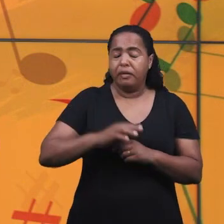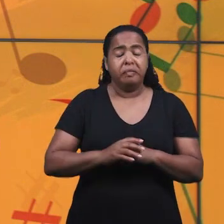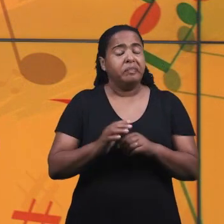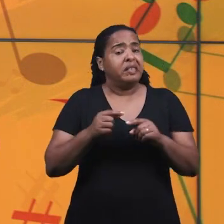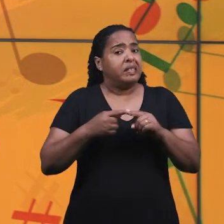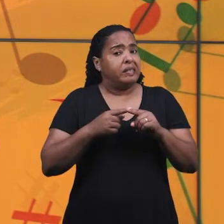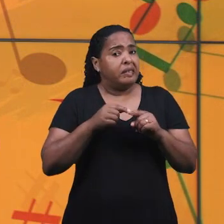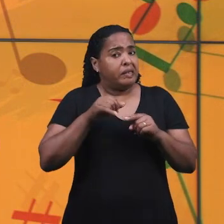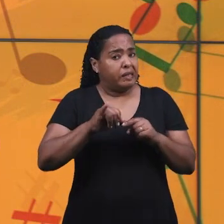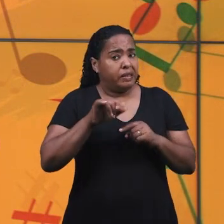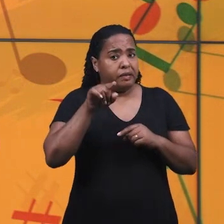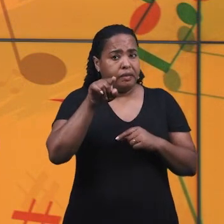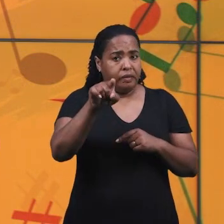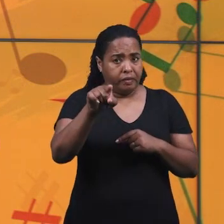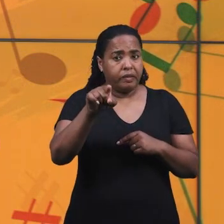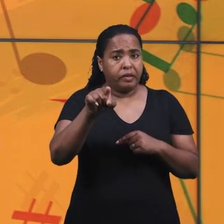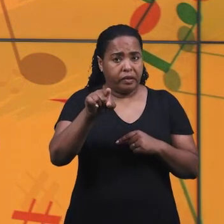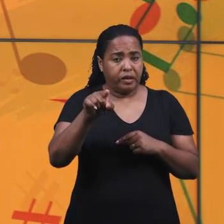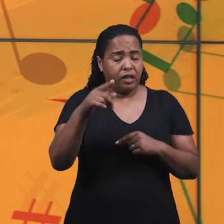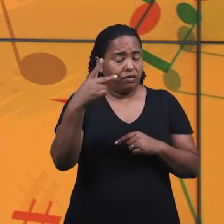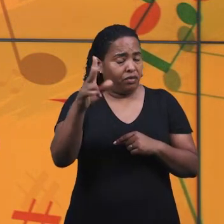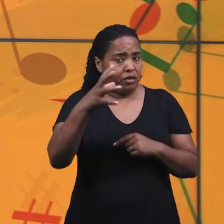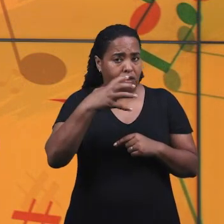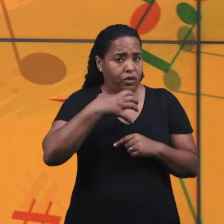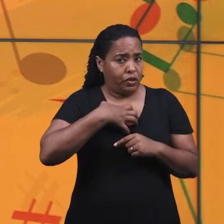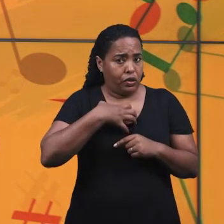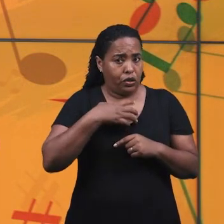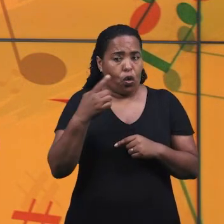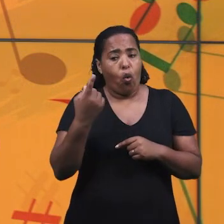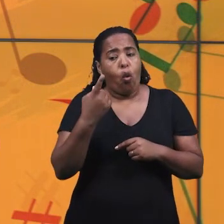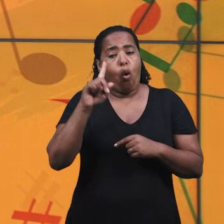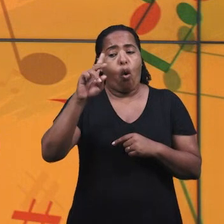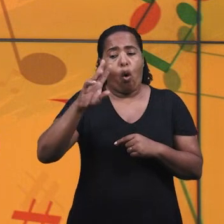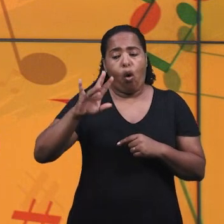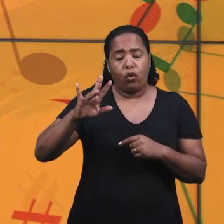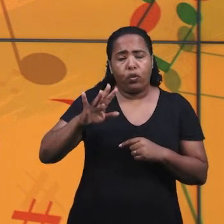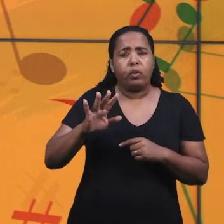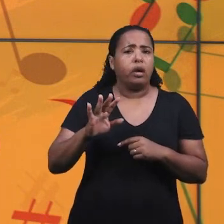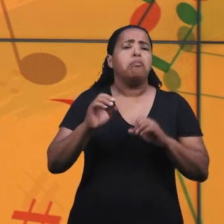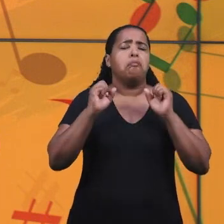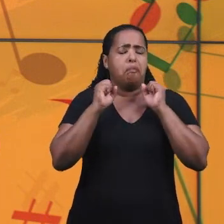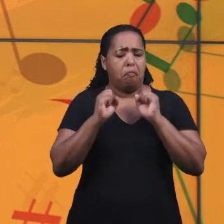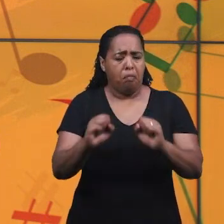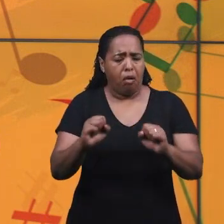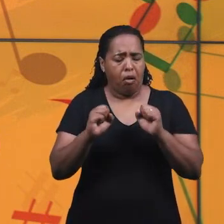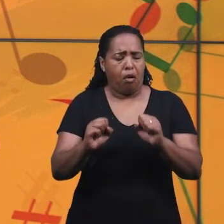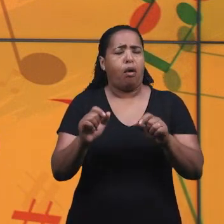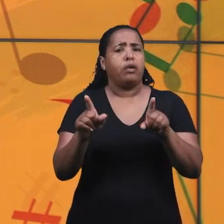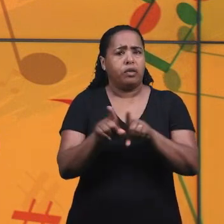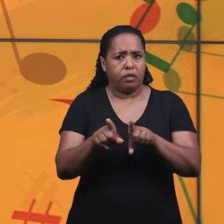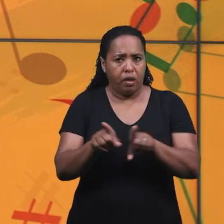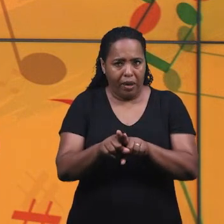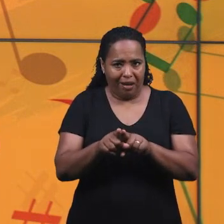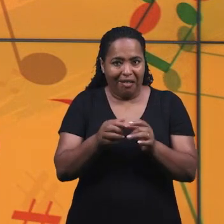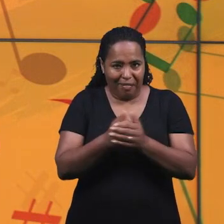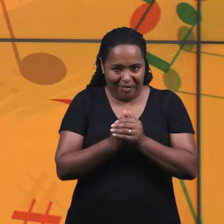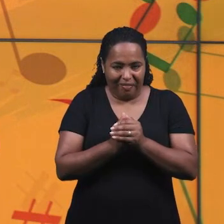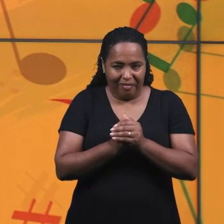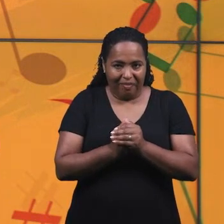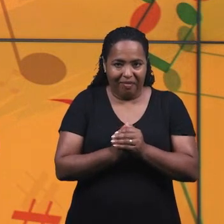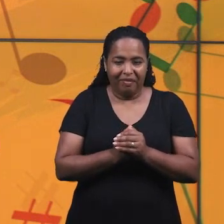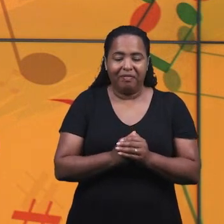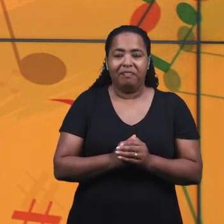c'est pour simplifier. Mais si vous voulez jouer de votre manière, avec une autre doigté, vous pouvez le faire aussi.